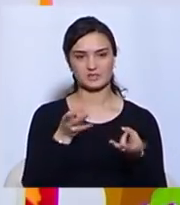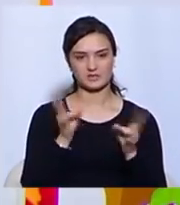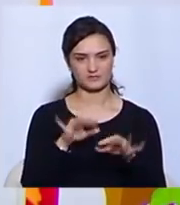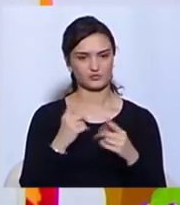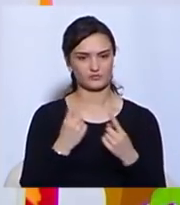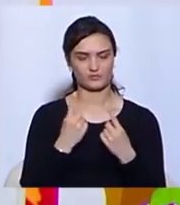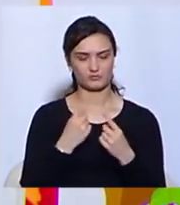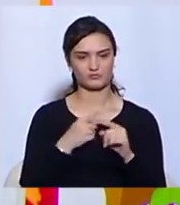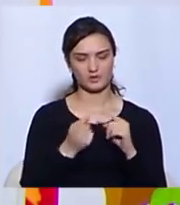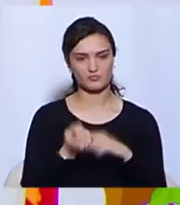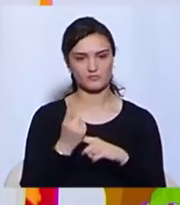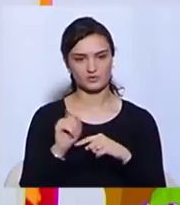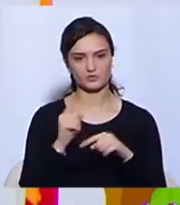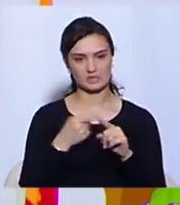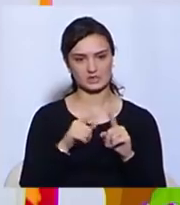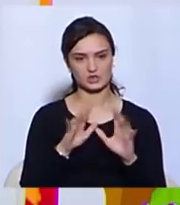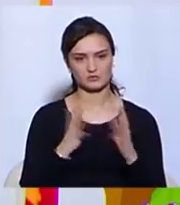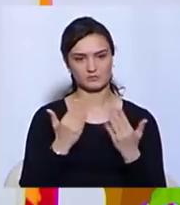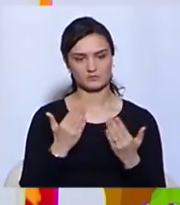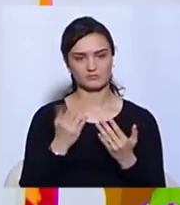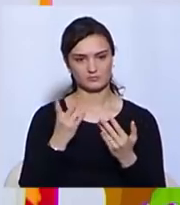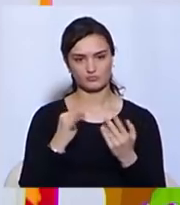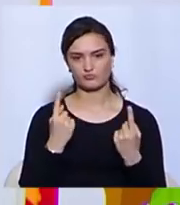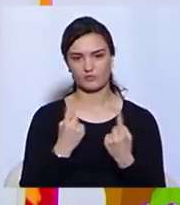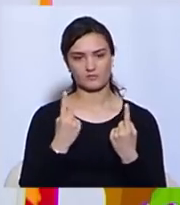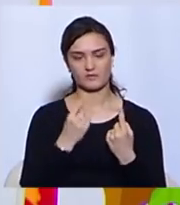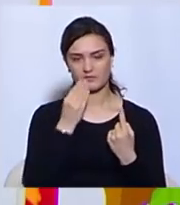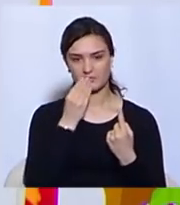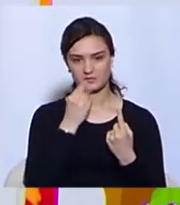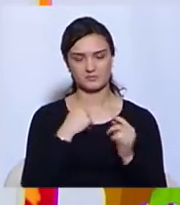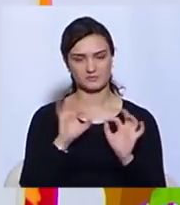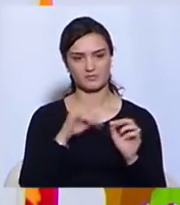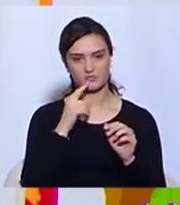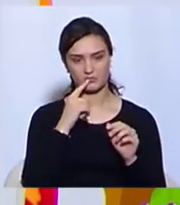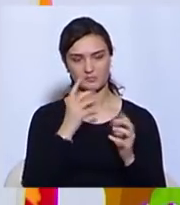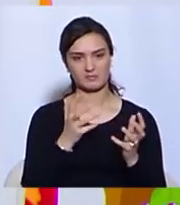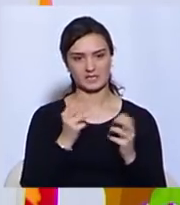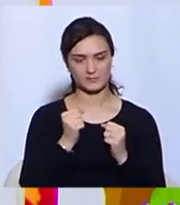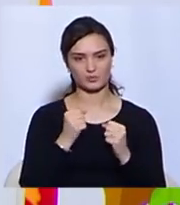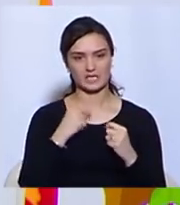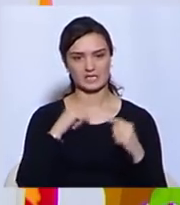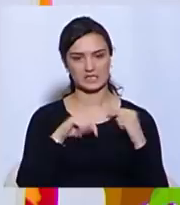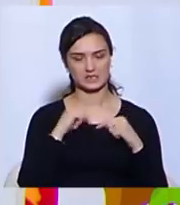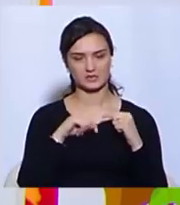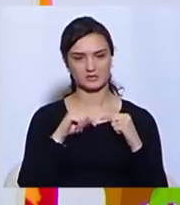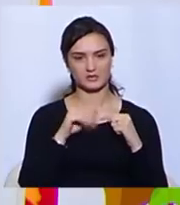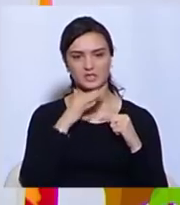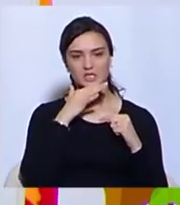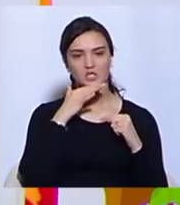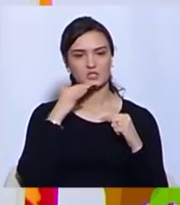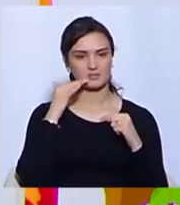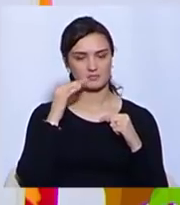ჩვენ აღმოვაჩენთ, რომ ასეთ შემთხვევაში თუნდაც ჩვეულ კვებაზე ხას უსვამ, მიღებული ენერგია